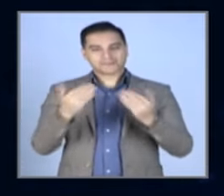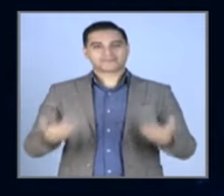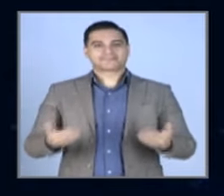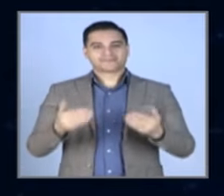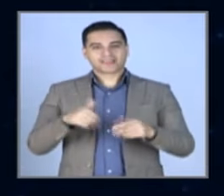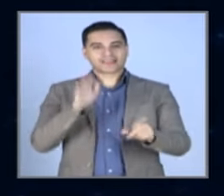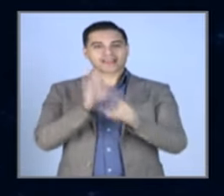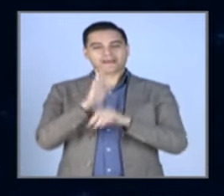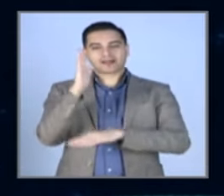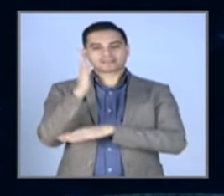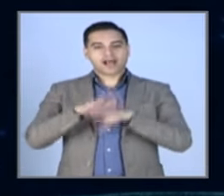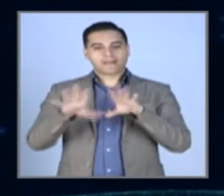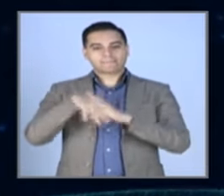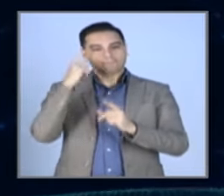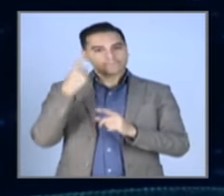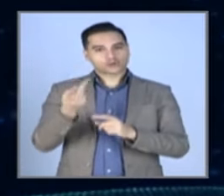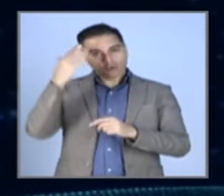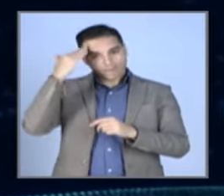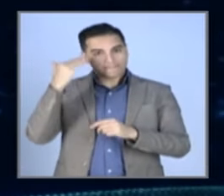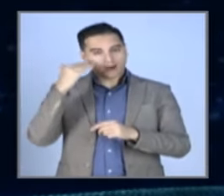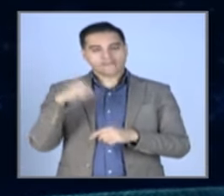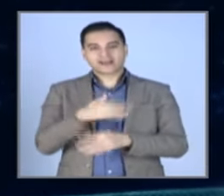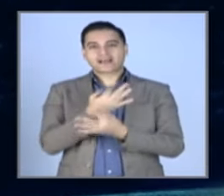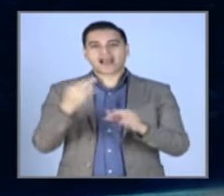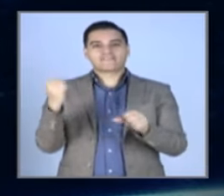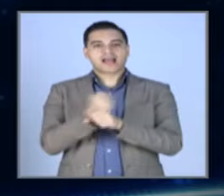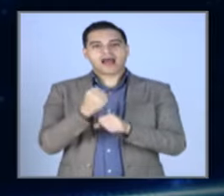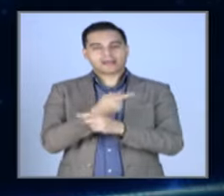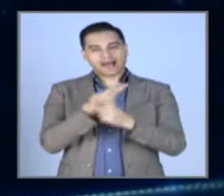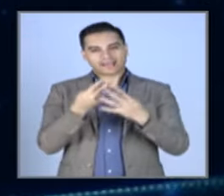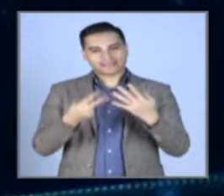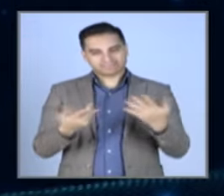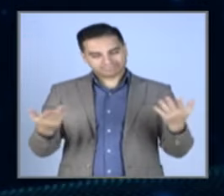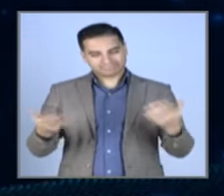مصر، الداعم الرئيسي لمشروعات المرأة المعيلة في كافة المجالات.